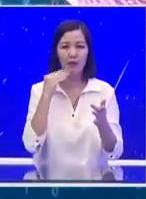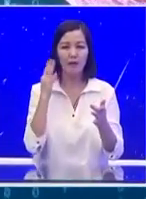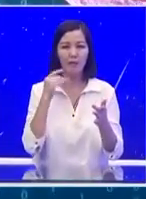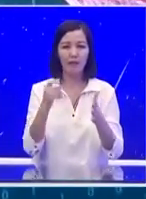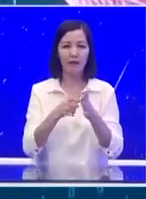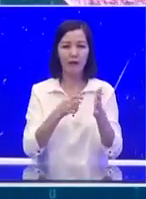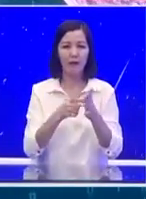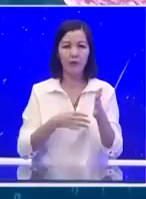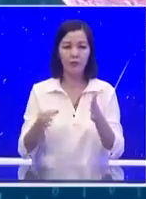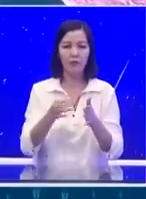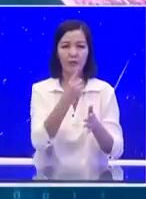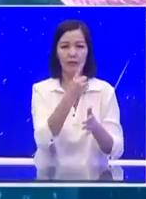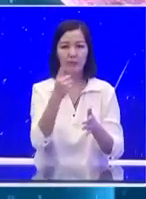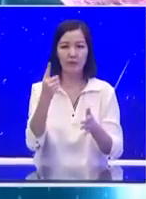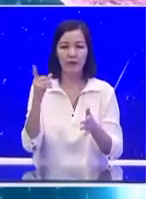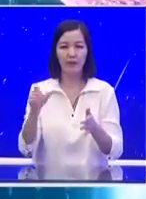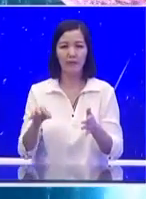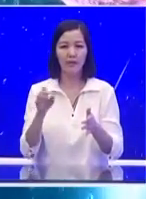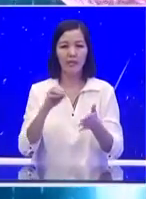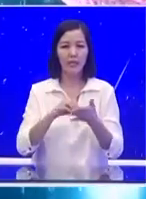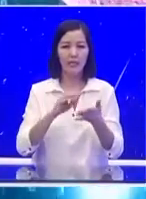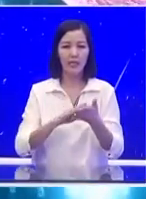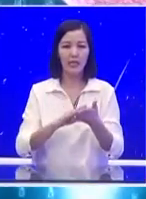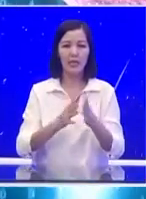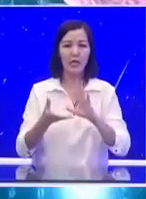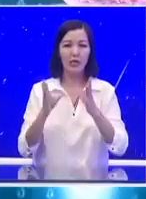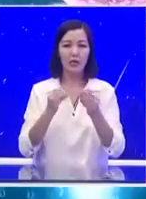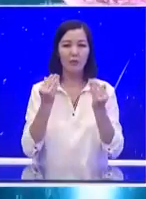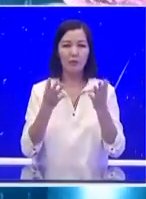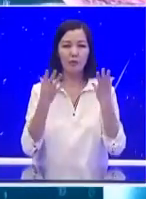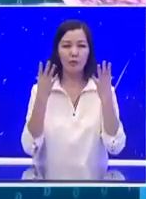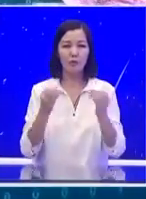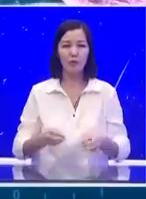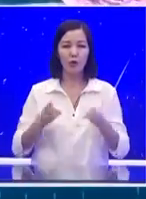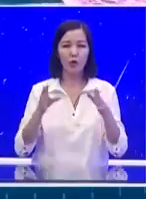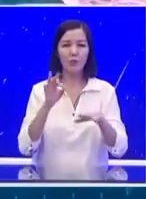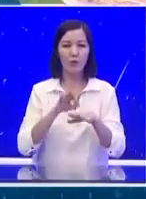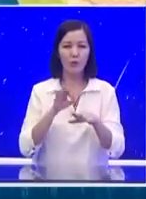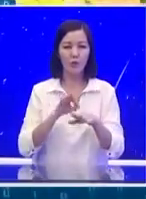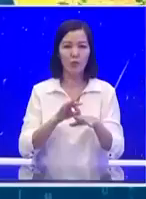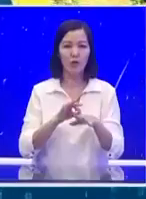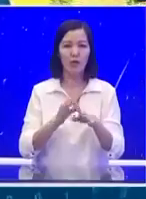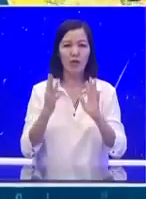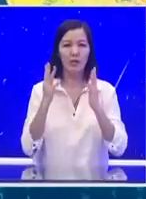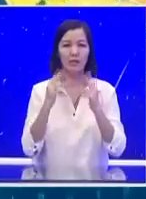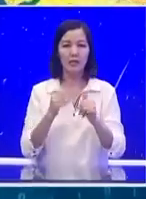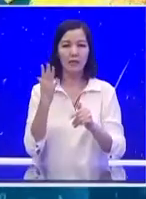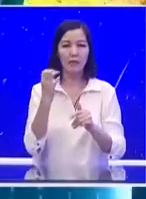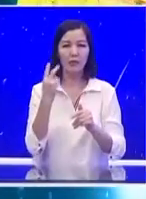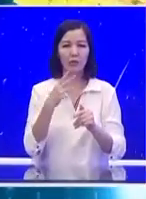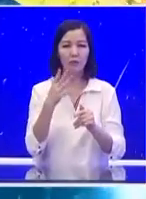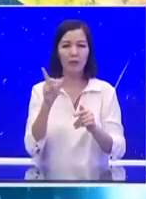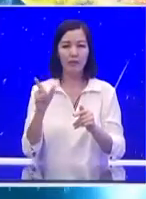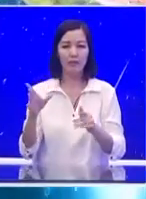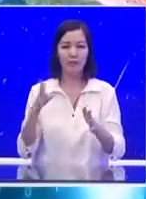Жамбыл, Алматы және Қарағанды облысында бір-бір адамнан тіркелді. Жалпы бүгінгі күнге қауіпті індетке шалдыққандар